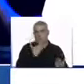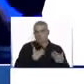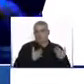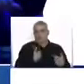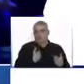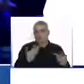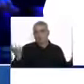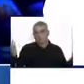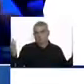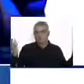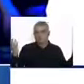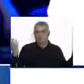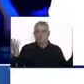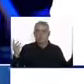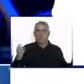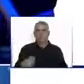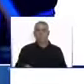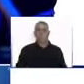אני לא יודע.